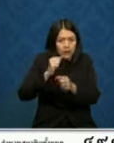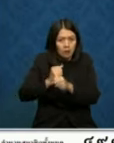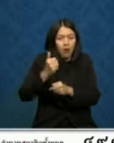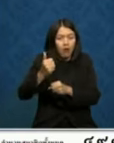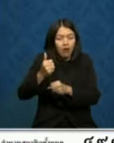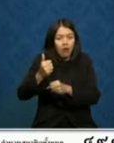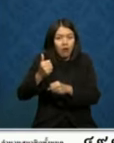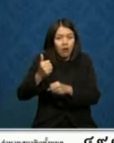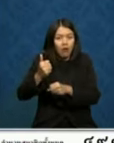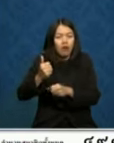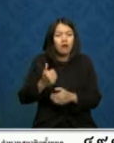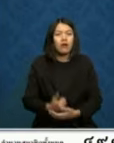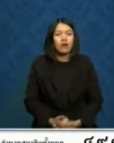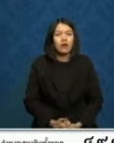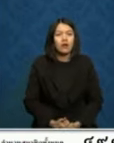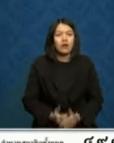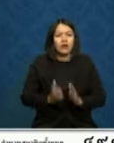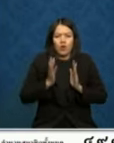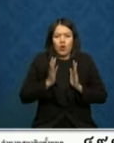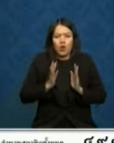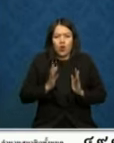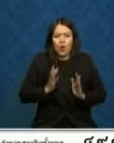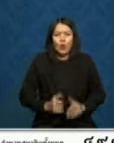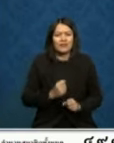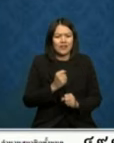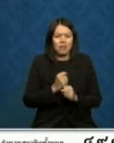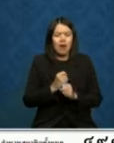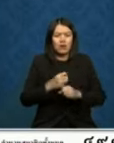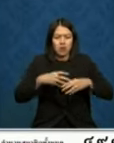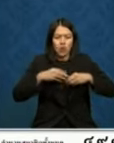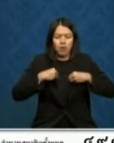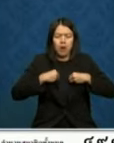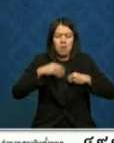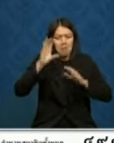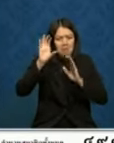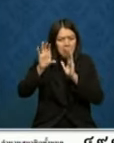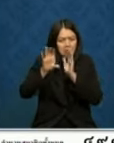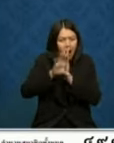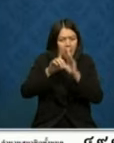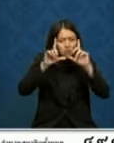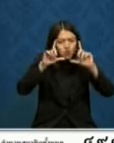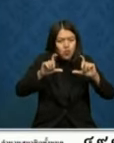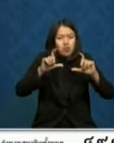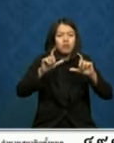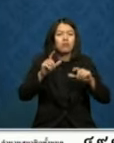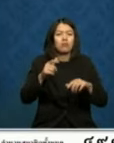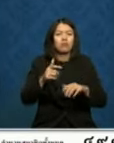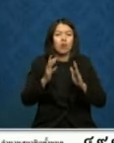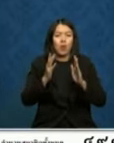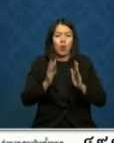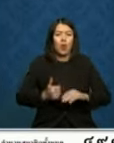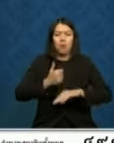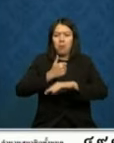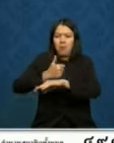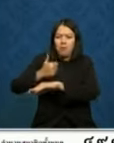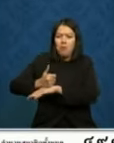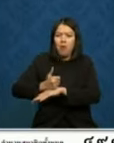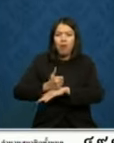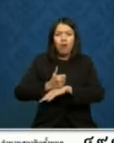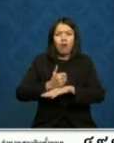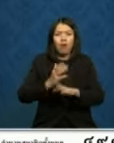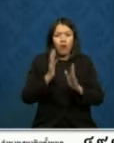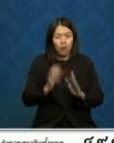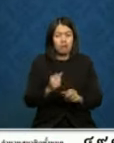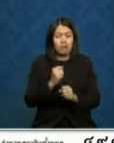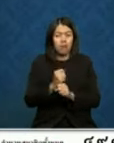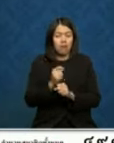ได้อันนี้เจ้าหน้าที่ยอมรับว่าผู้แก้รูปถ่ายและชื่อได้เนี่ยต้องเป็นผู้บริหารระดับสูงเท่านั้